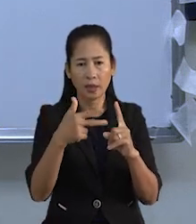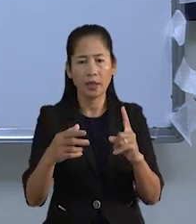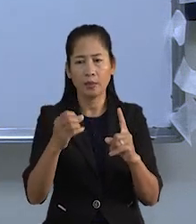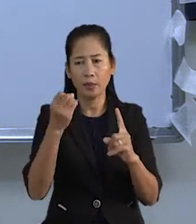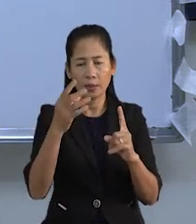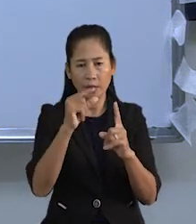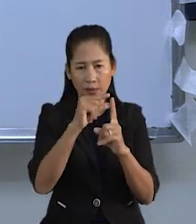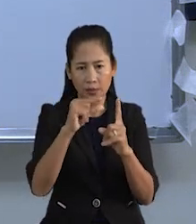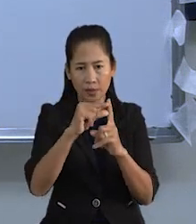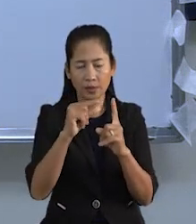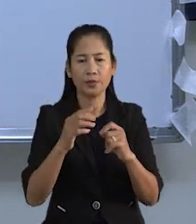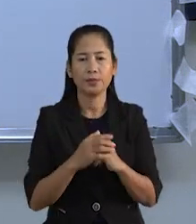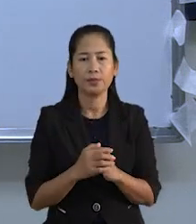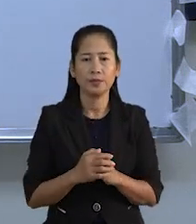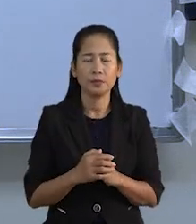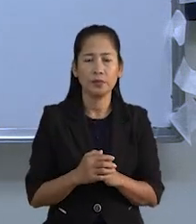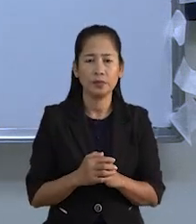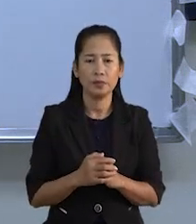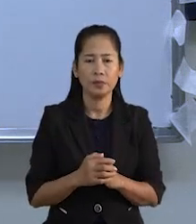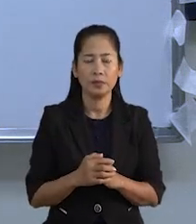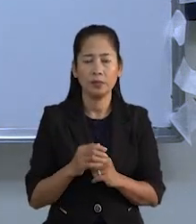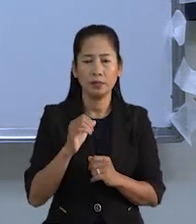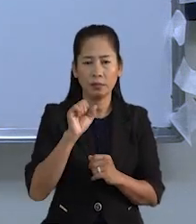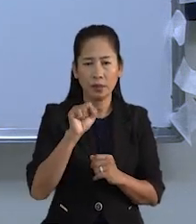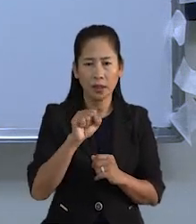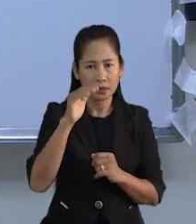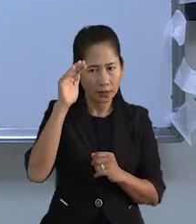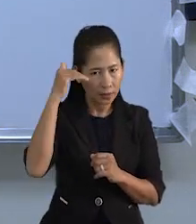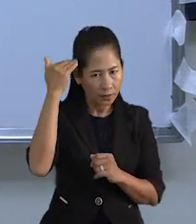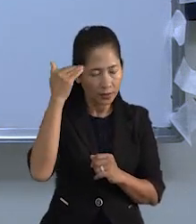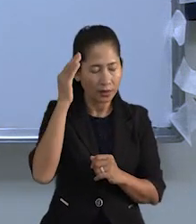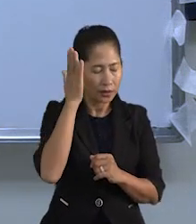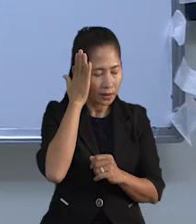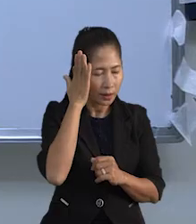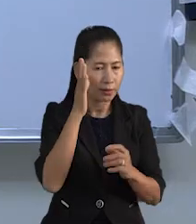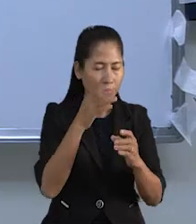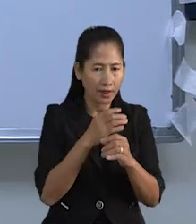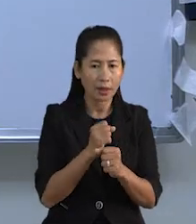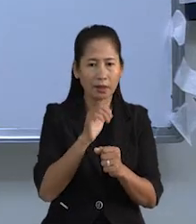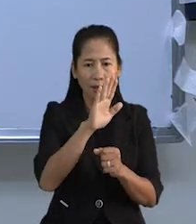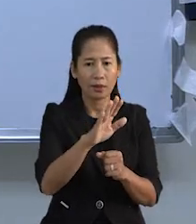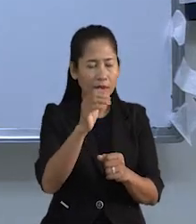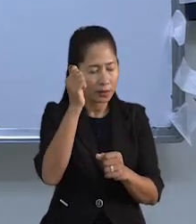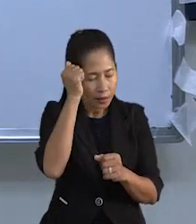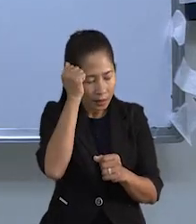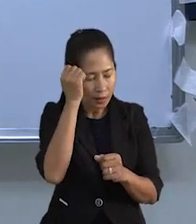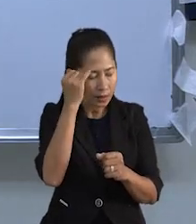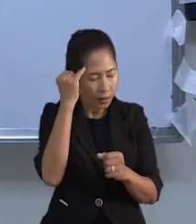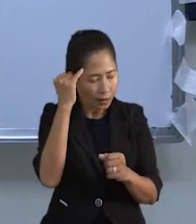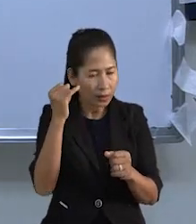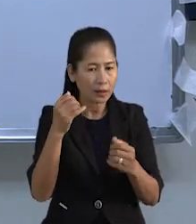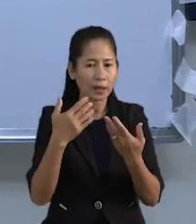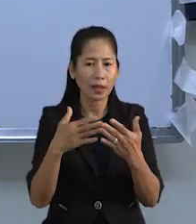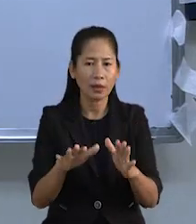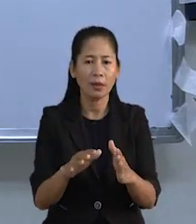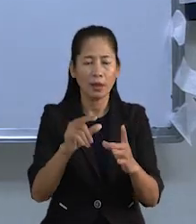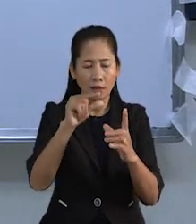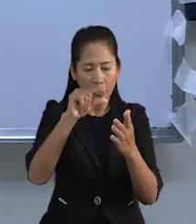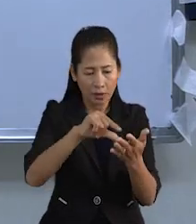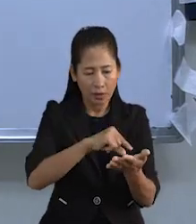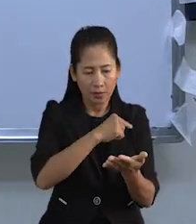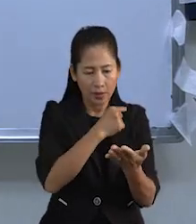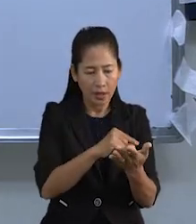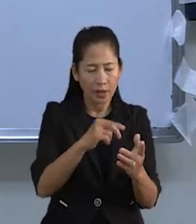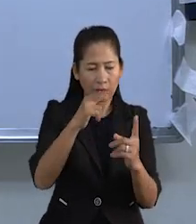ប៉ុន្មានព្យាង្គកូនបាទសង្ឃឹមថាកូនចាំបានណាកូនណាព្រោះកូនចេះដល់តែងទៅហើយណាអញ្ចឹងកំណាប់បទ